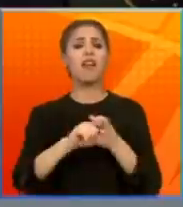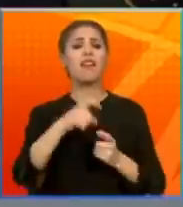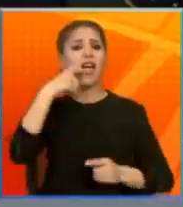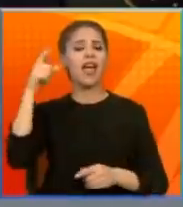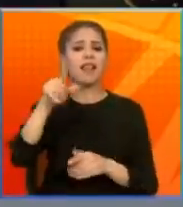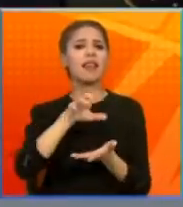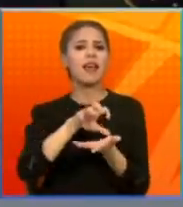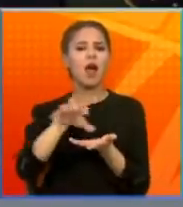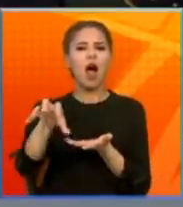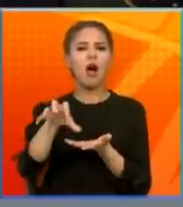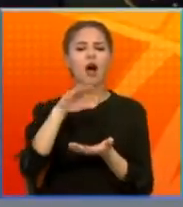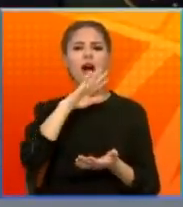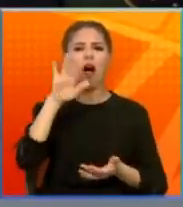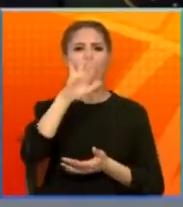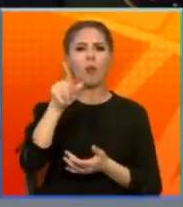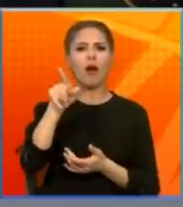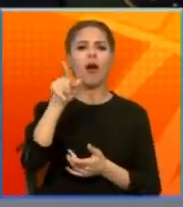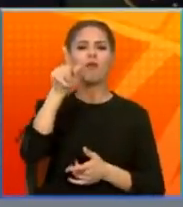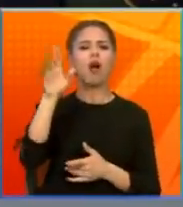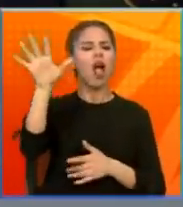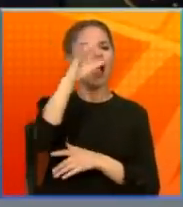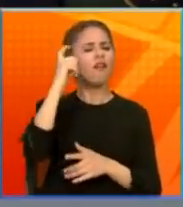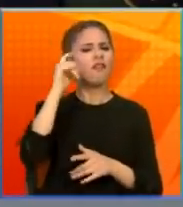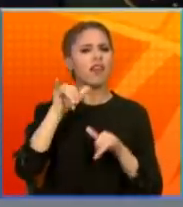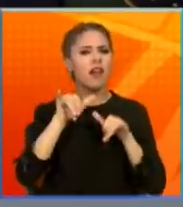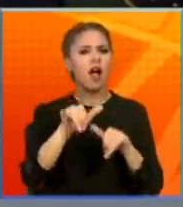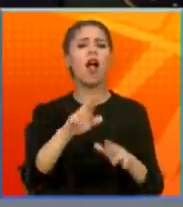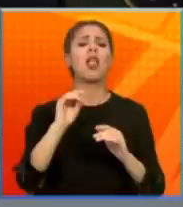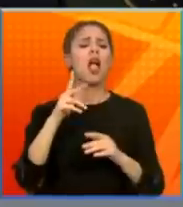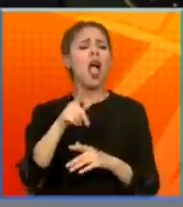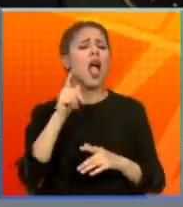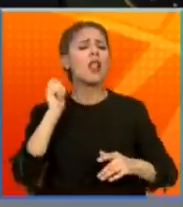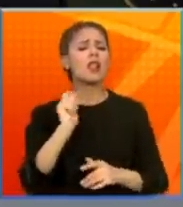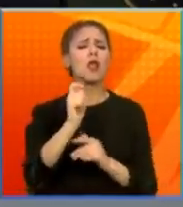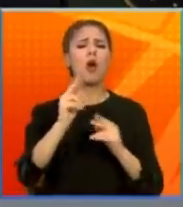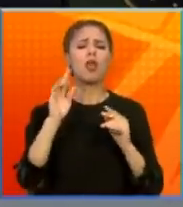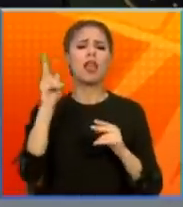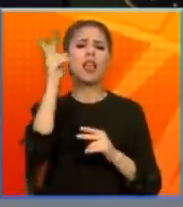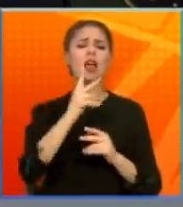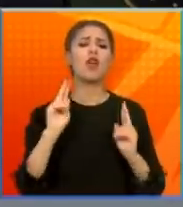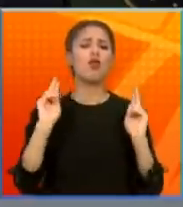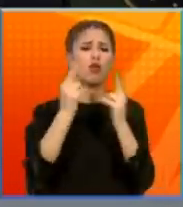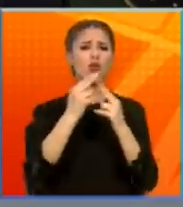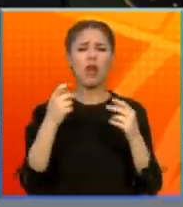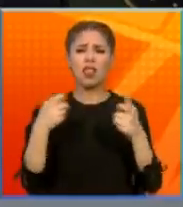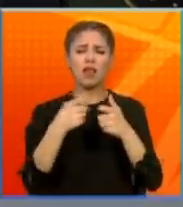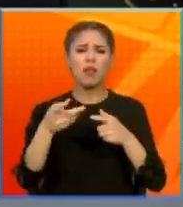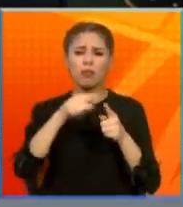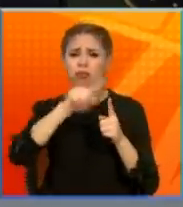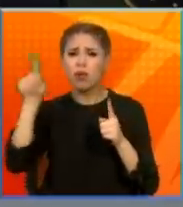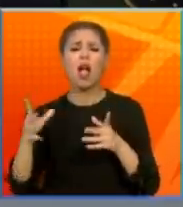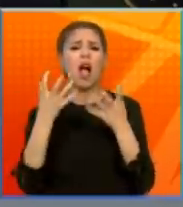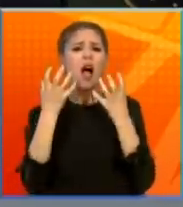Ve eski kıta Avrupa. Artık herkes hemfikir ki 2. Dünya Savaşı'ndan bu yana en zor günlerini yaşıyor Avrupa. Ölüm hastalık her yerde kol